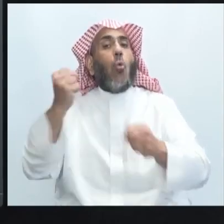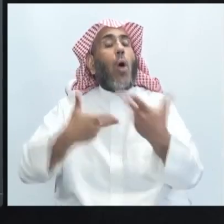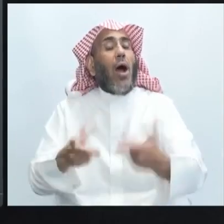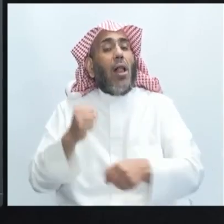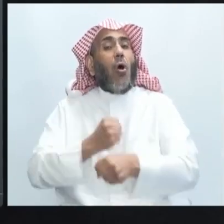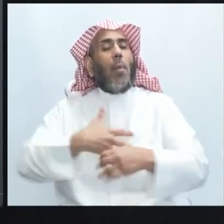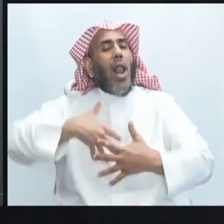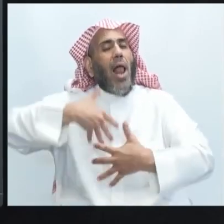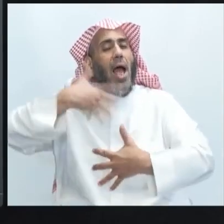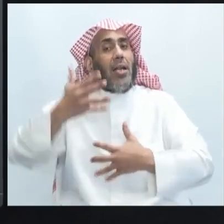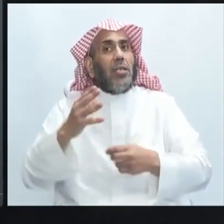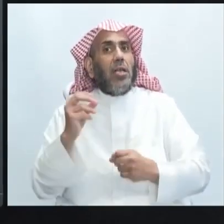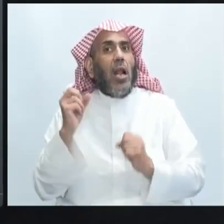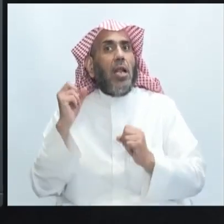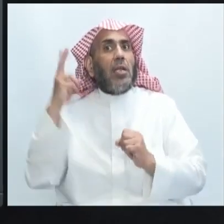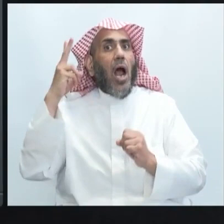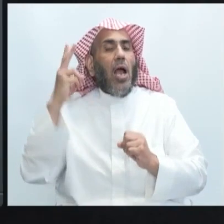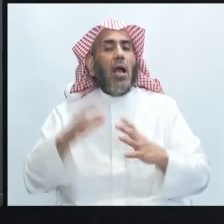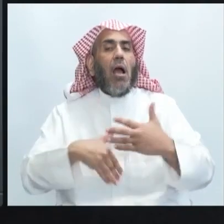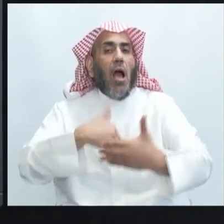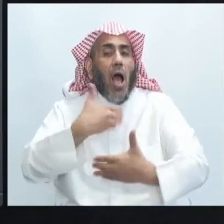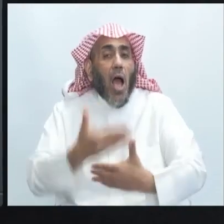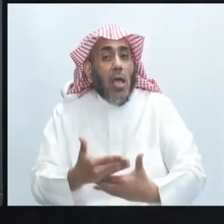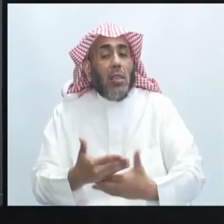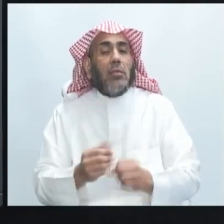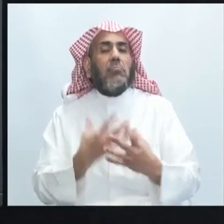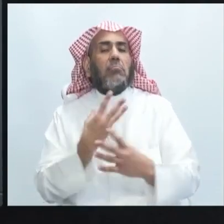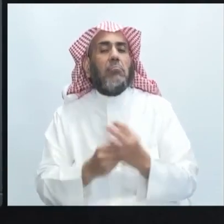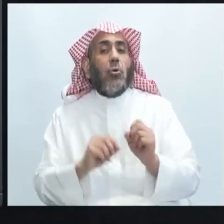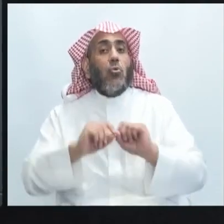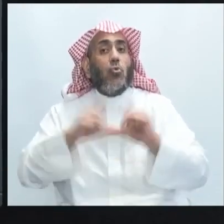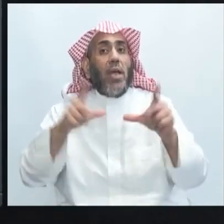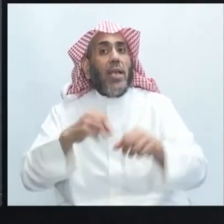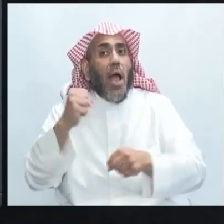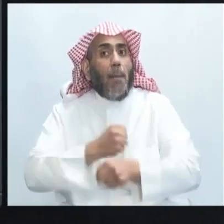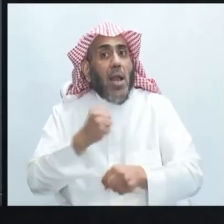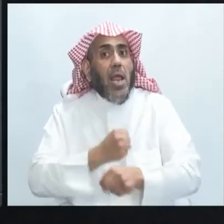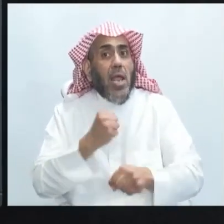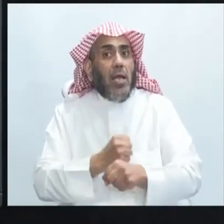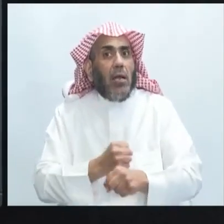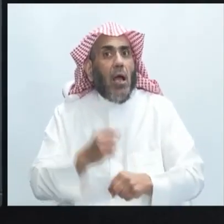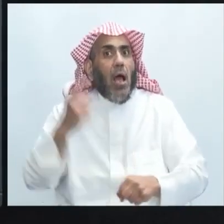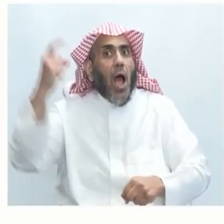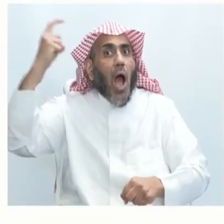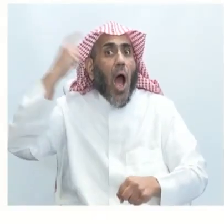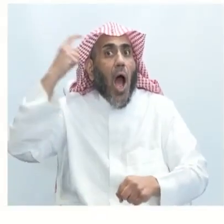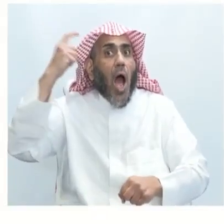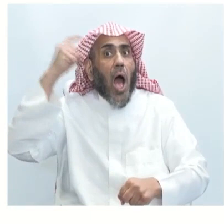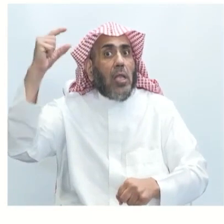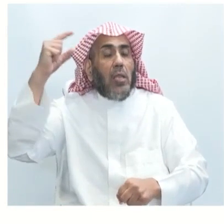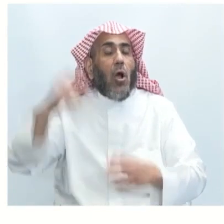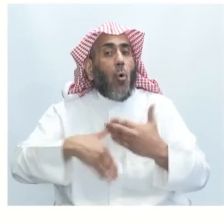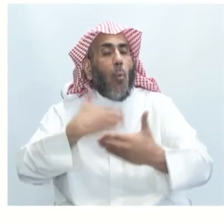والخارجيه للادراك ايضا ابنائي وبناتي الطلاب نبين عمليات التذكر ومنها